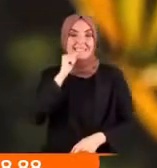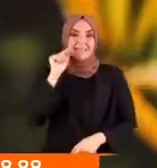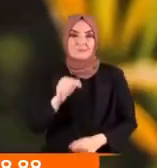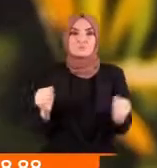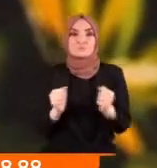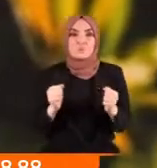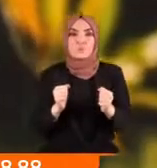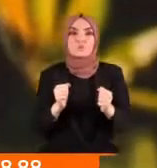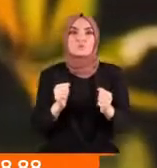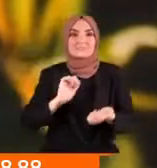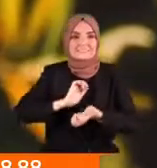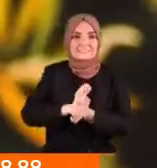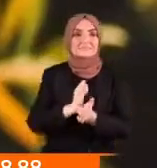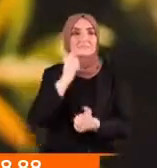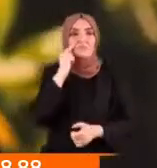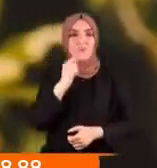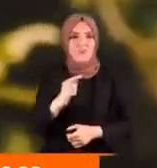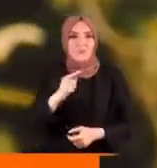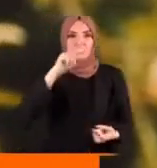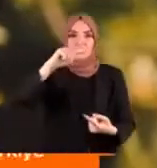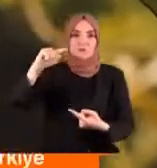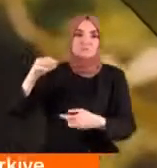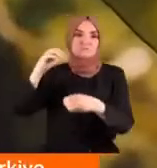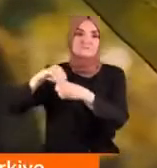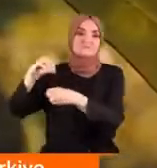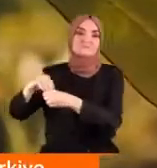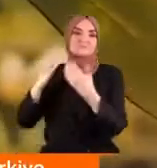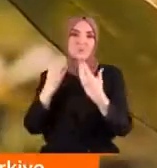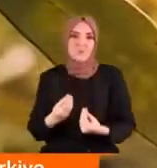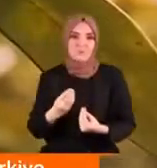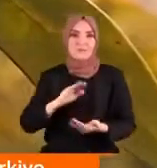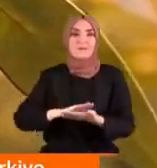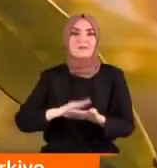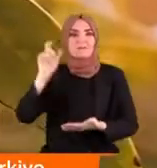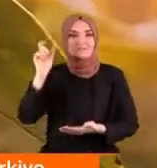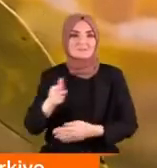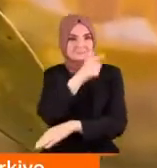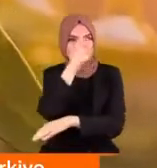arkadaşlarımız Özlem Aktay ve Arif Soner Kalkan da tüm aşamaları sizler için görüntüledi.